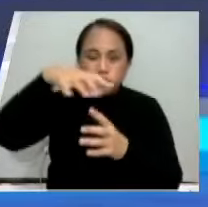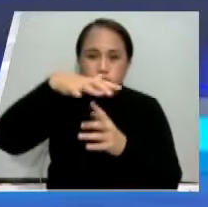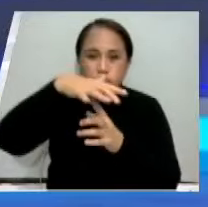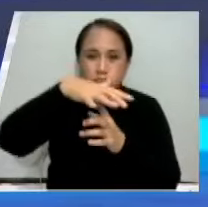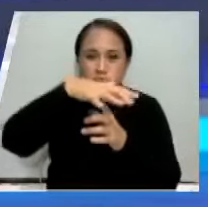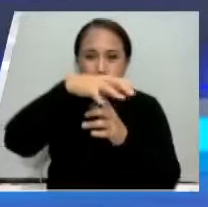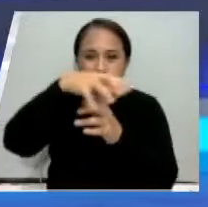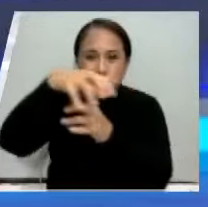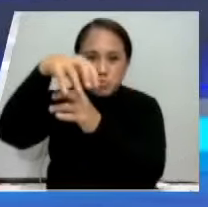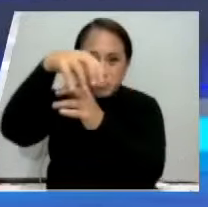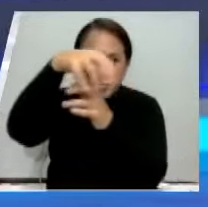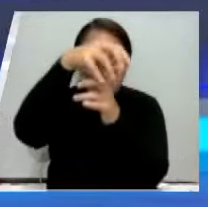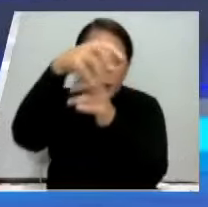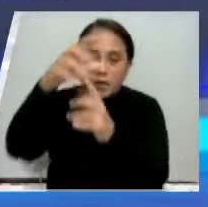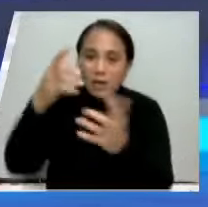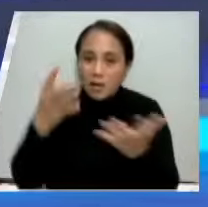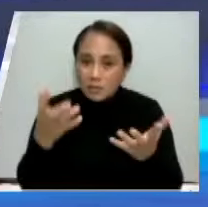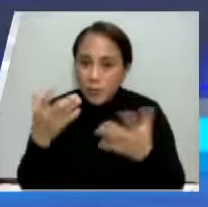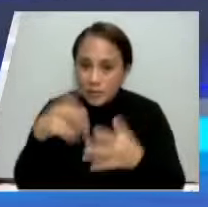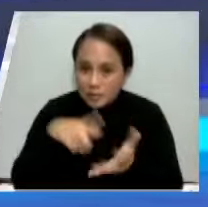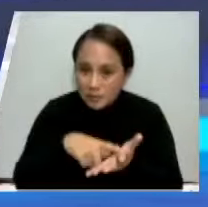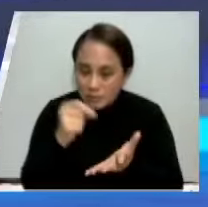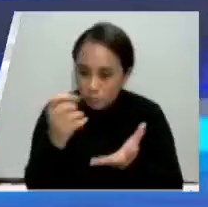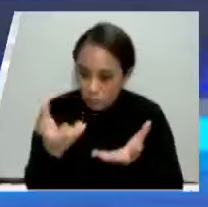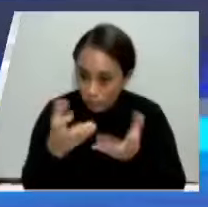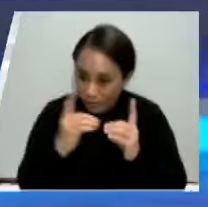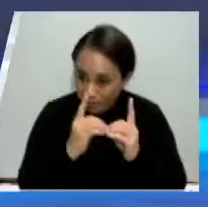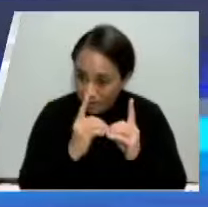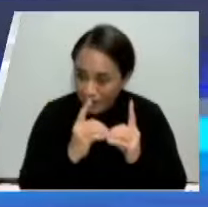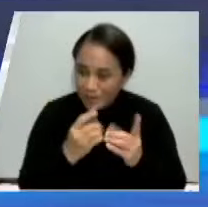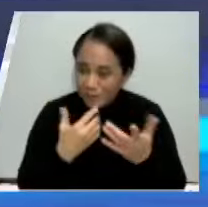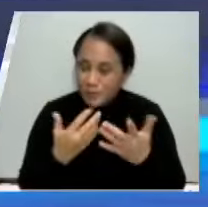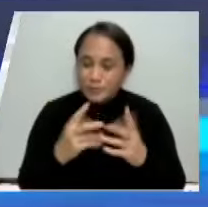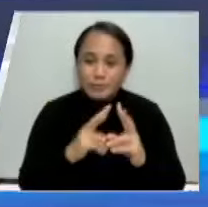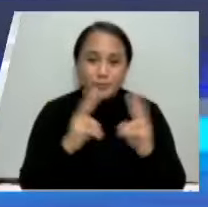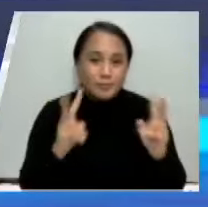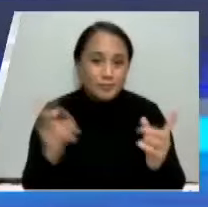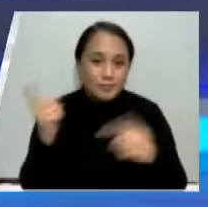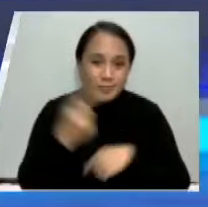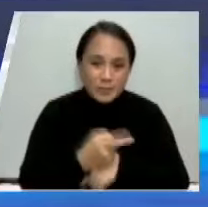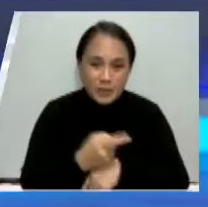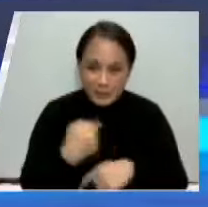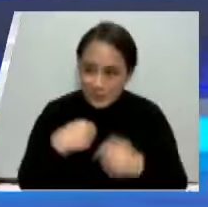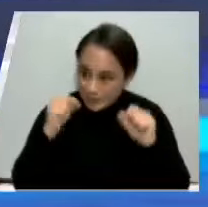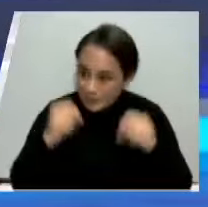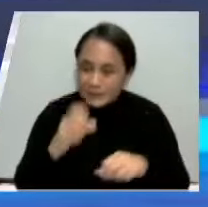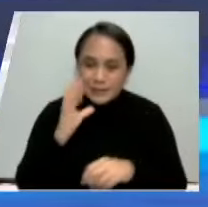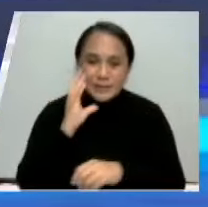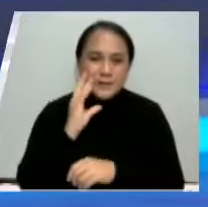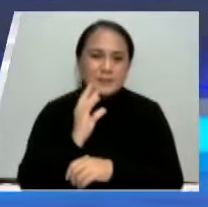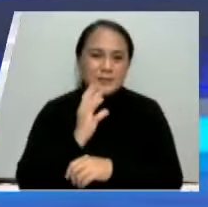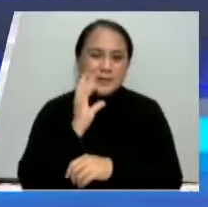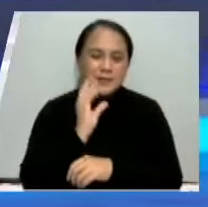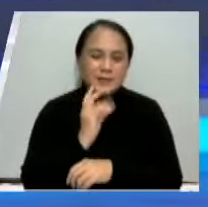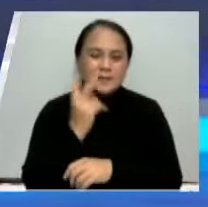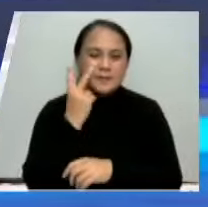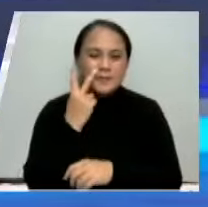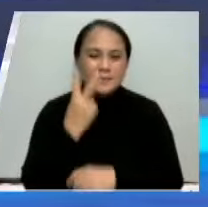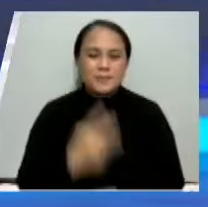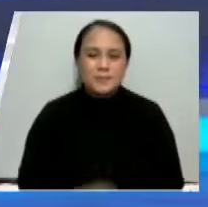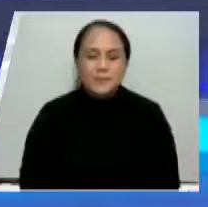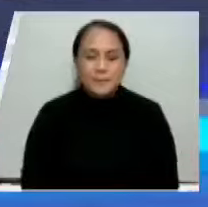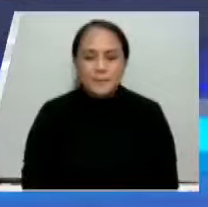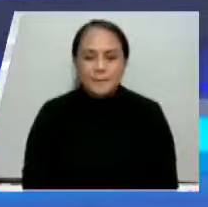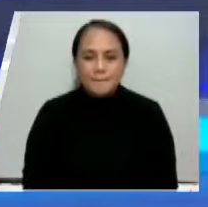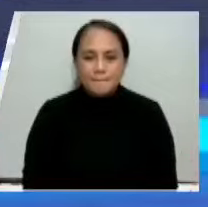palang mag-date at humabol sa Valentine's Day, pwede nyo rin yang ma-experience. At nakatutok doon live si Jasmine